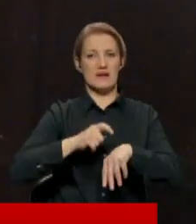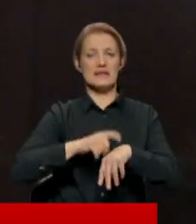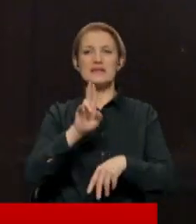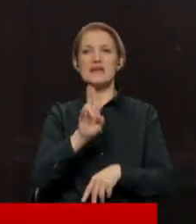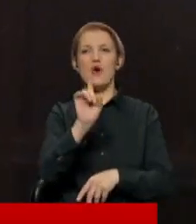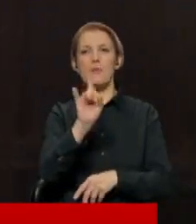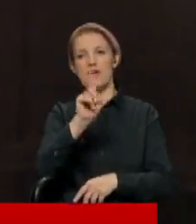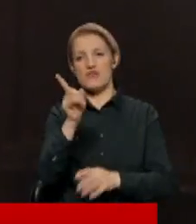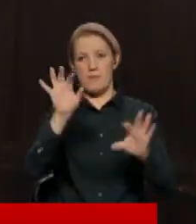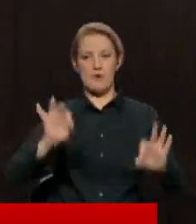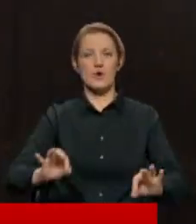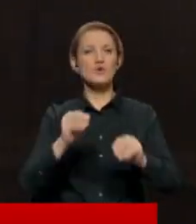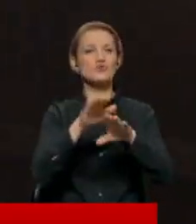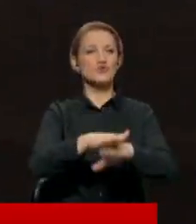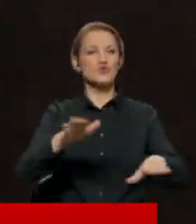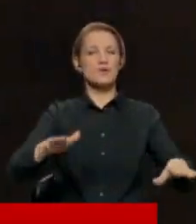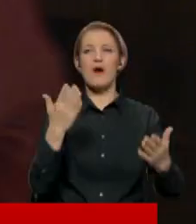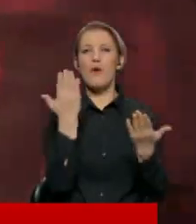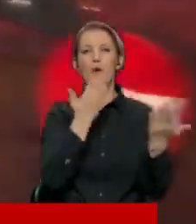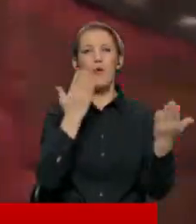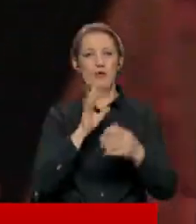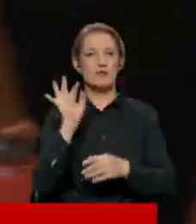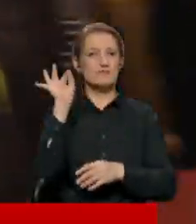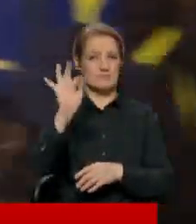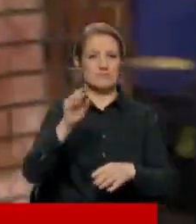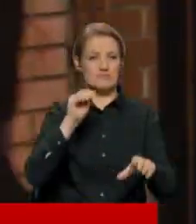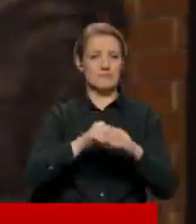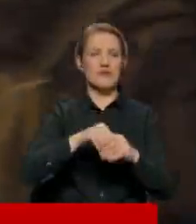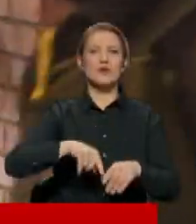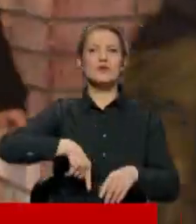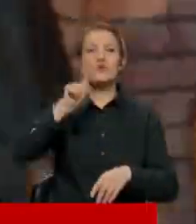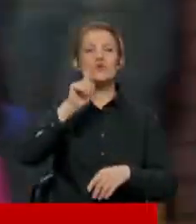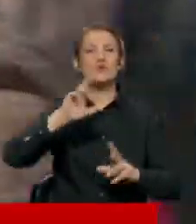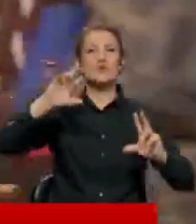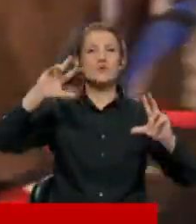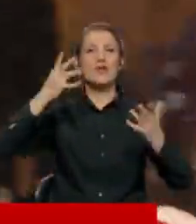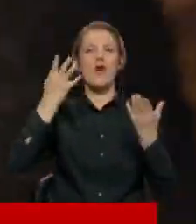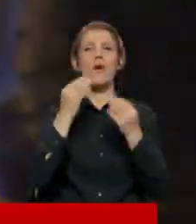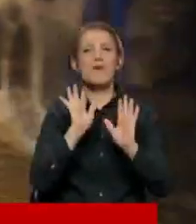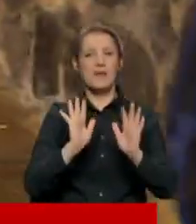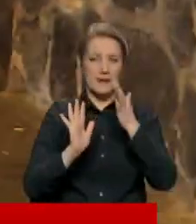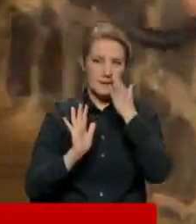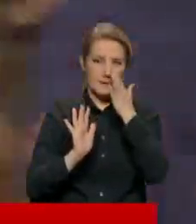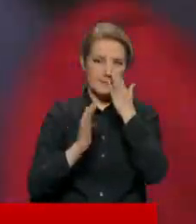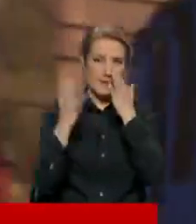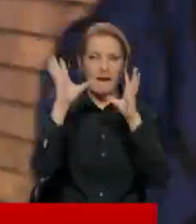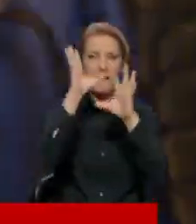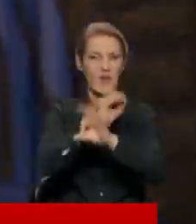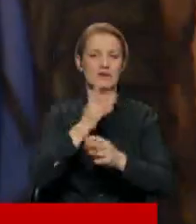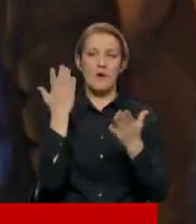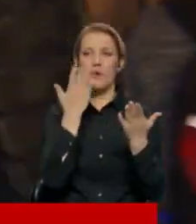7.00 geçe başlıyor. Çocuklar da okula yetişebilmek için gün henüz doğmadan, hava aydınlanmadan